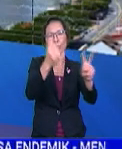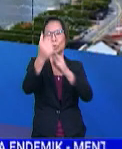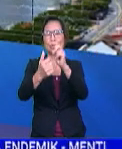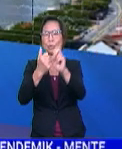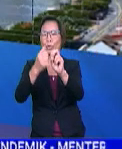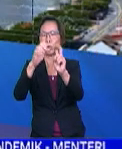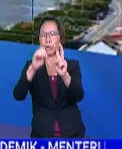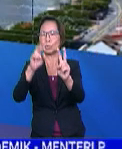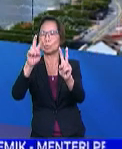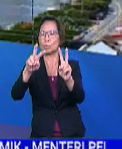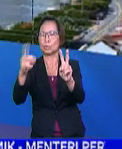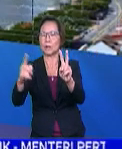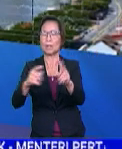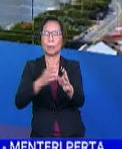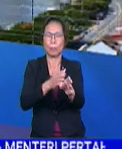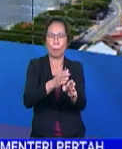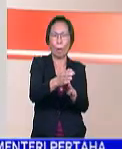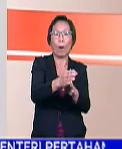bawah sektor kesenian.